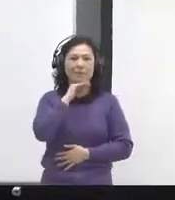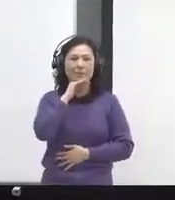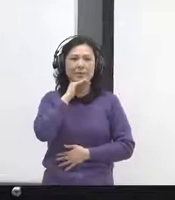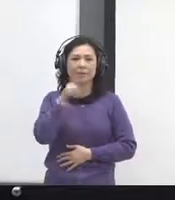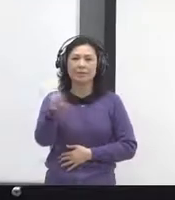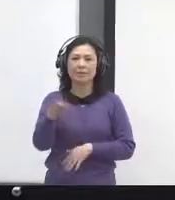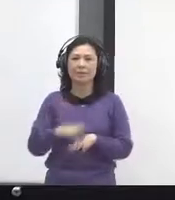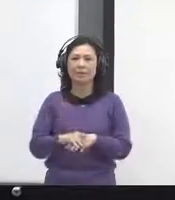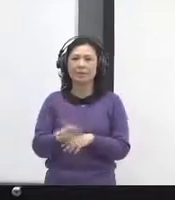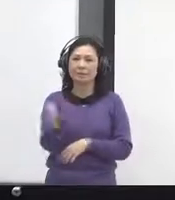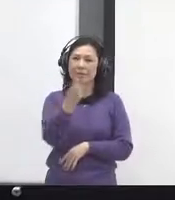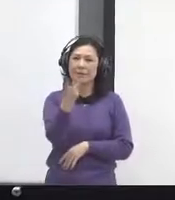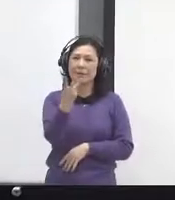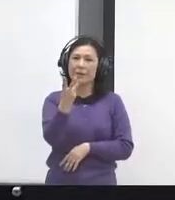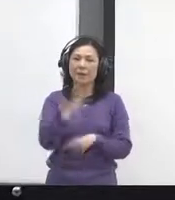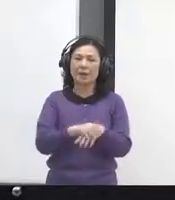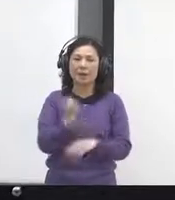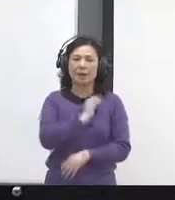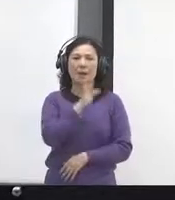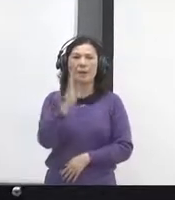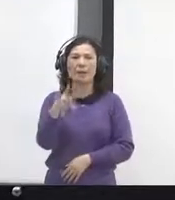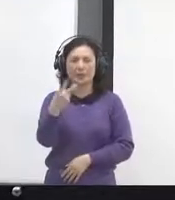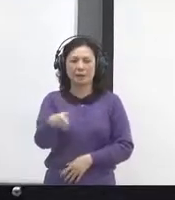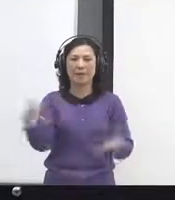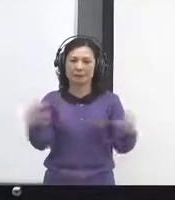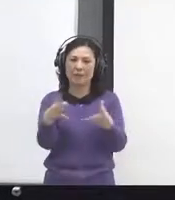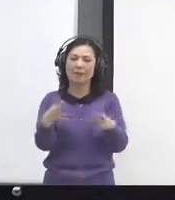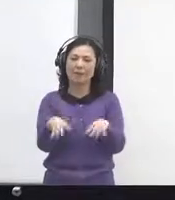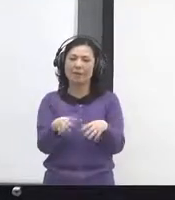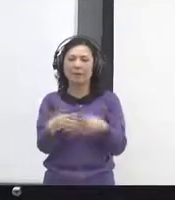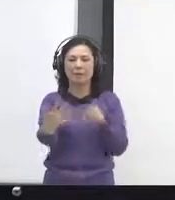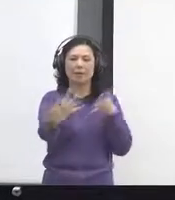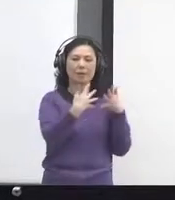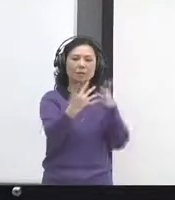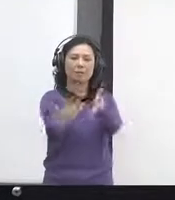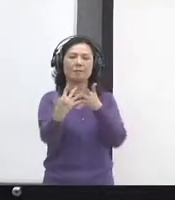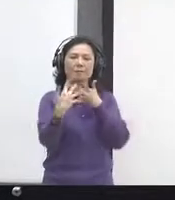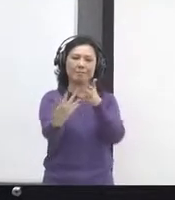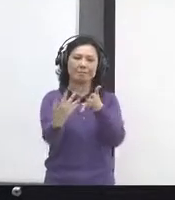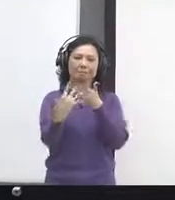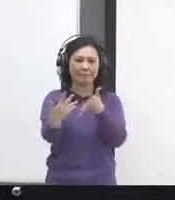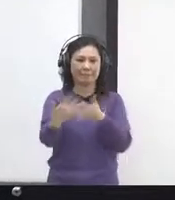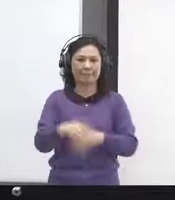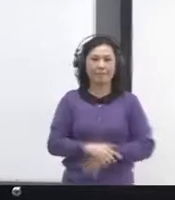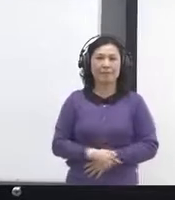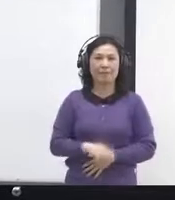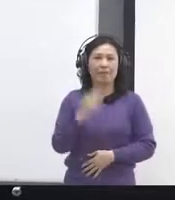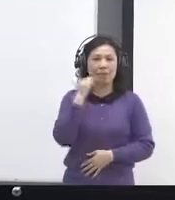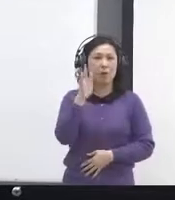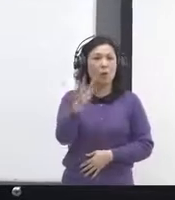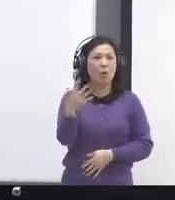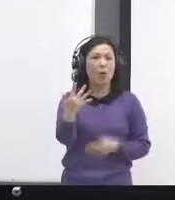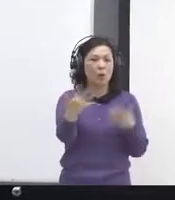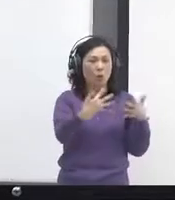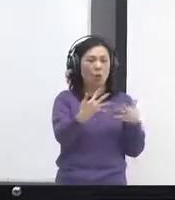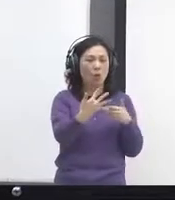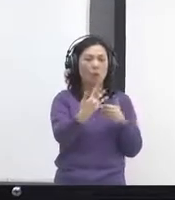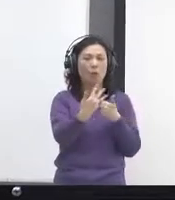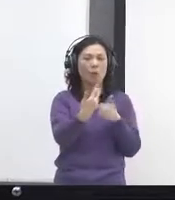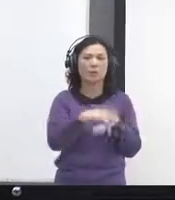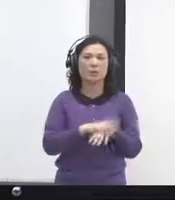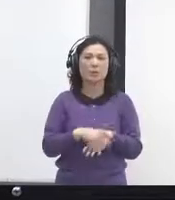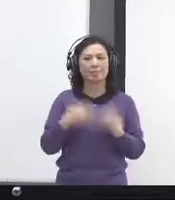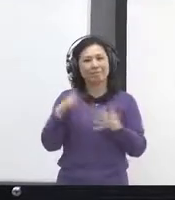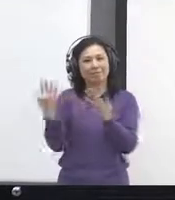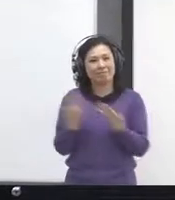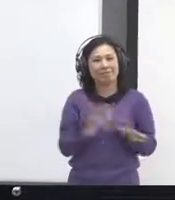后的三个 session 结束之后，那会大家一起进行就是 Q&A 的一个问答哦。那如果有问题的话，也欢迎就是直接